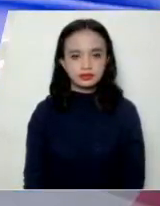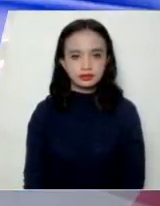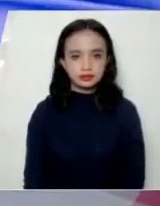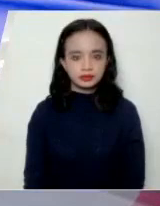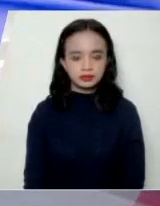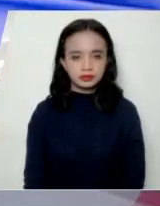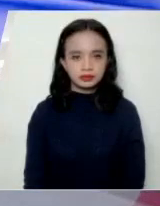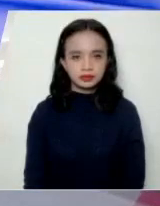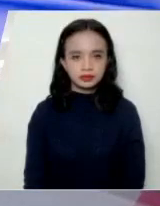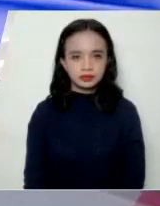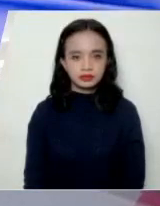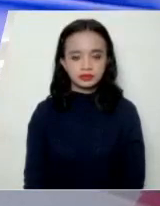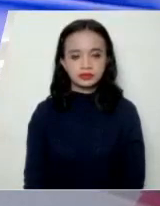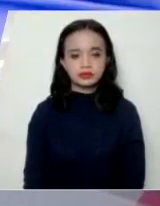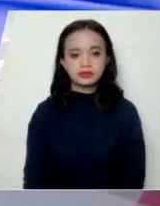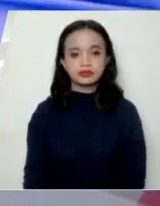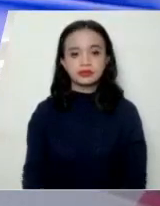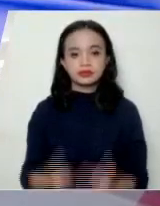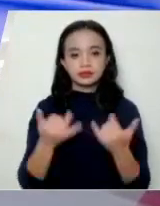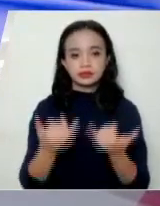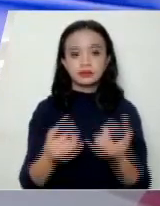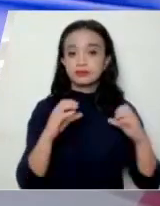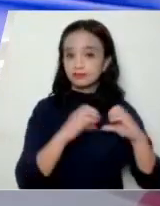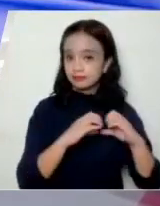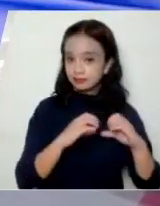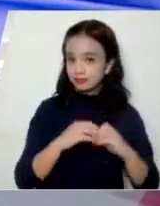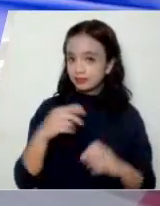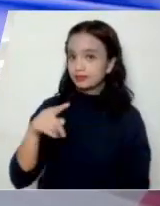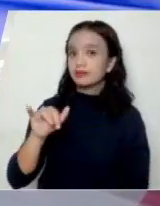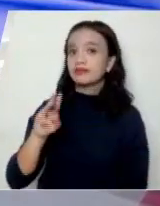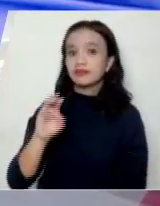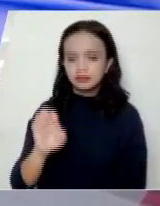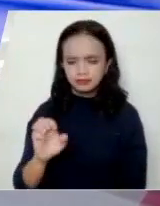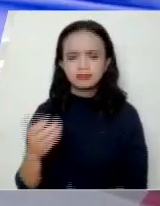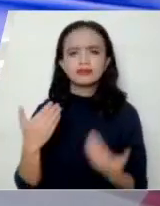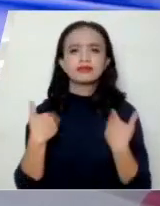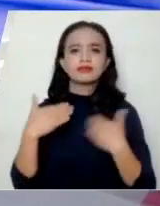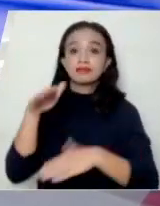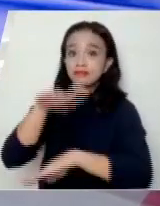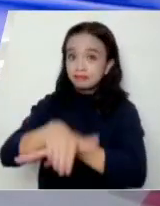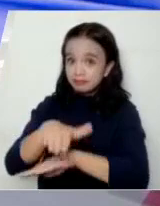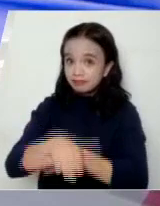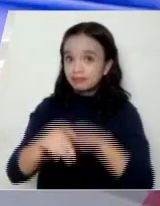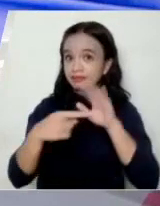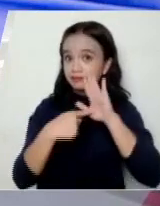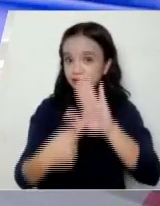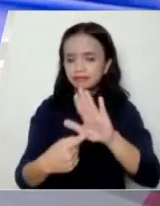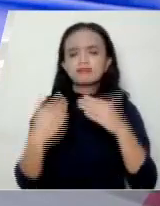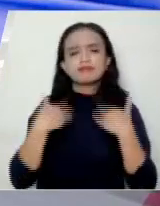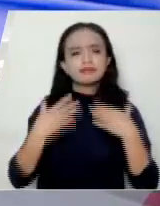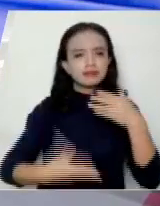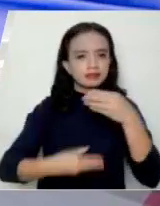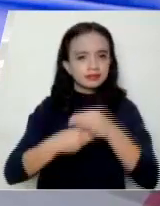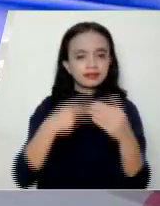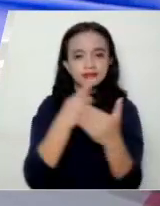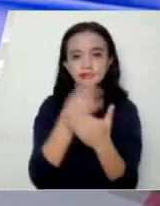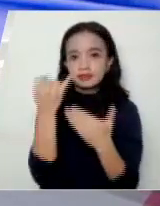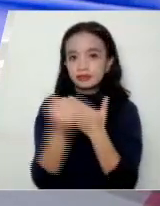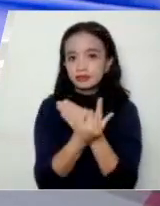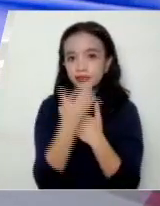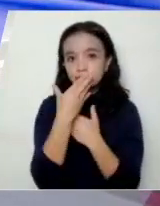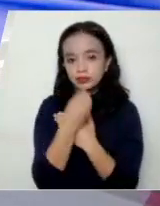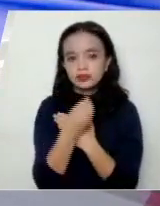mga kapuso Nasa GMA Prime na nasa afternoon Prime pa may dagdag proyekto agad ang isa sa cast ng black